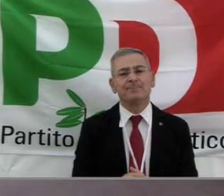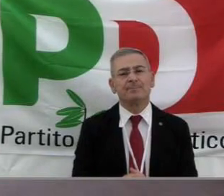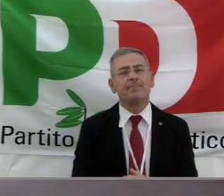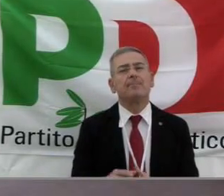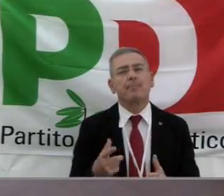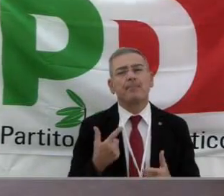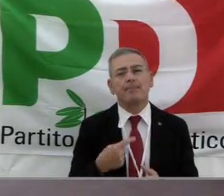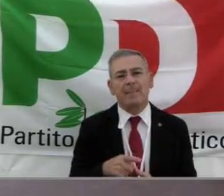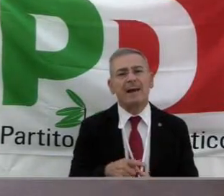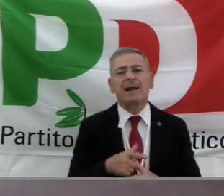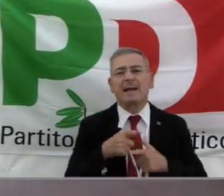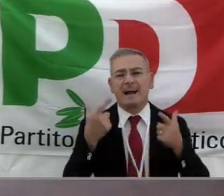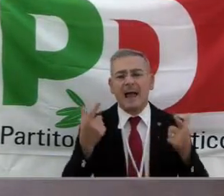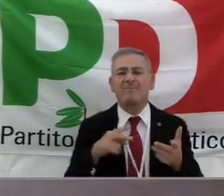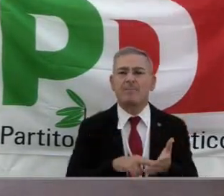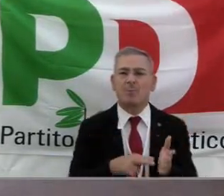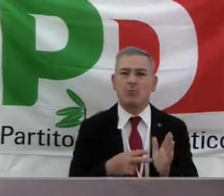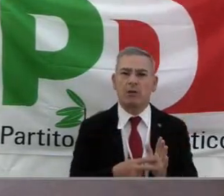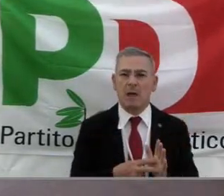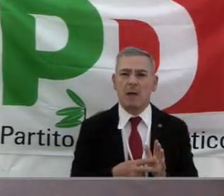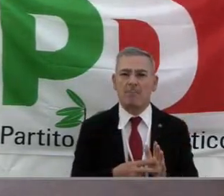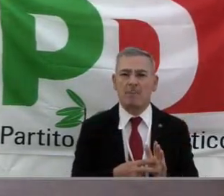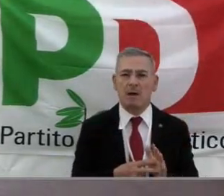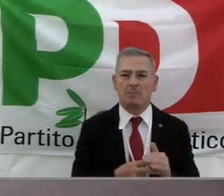grave problema che abbiamo.